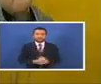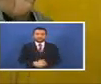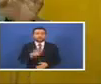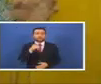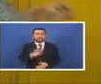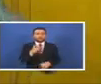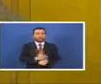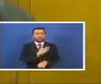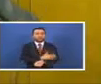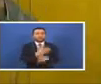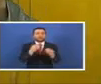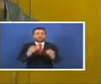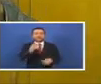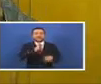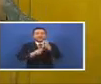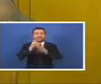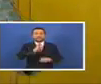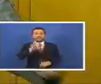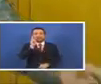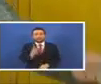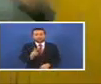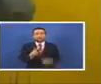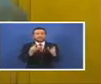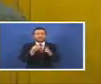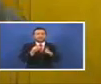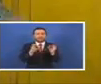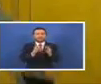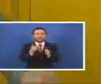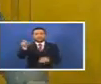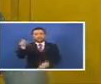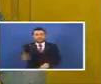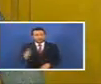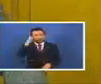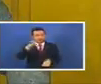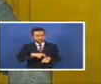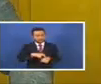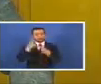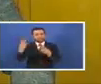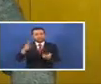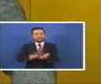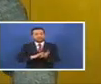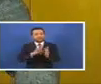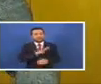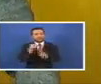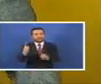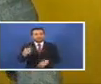Bu ülke çok yargıçlar gördü. Salim Başol gibi anılmak da sizin